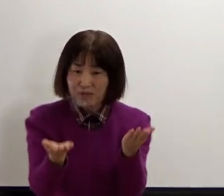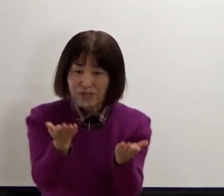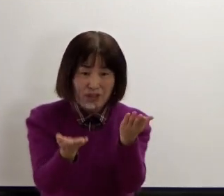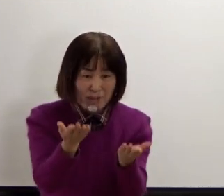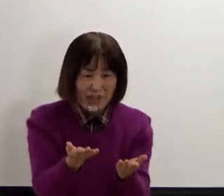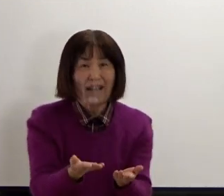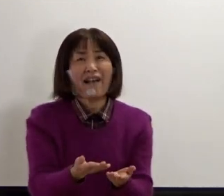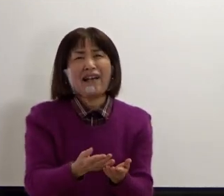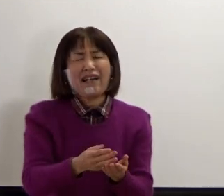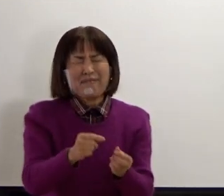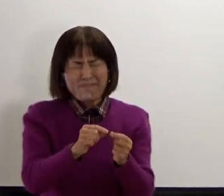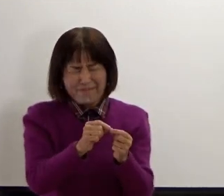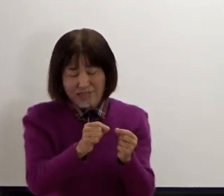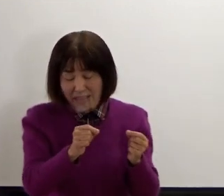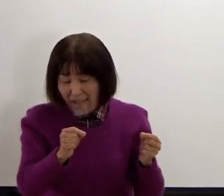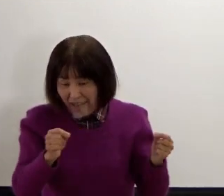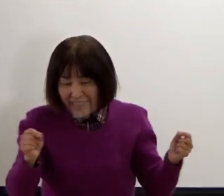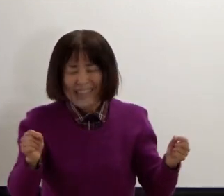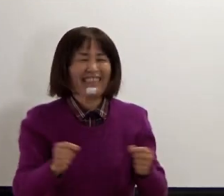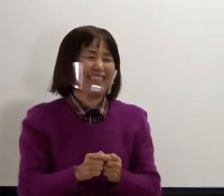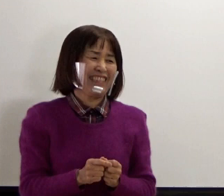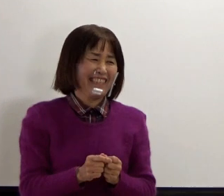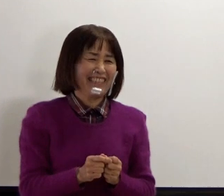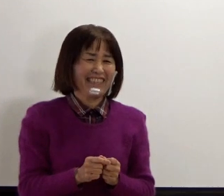ら長いですね。